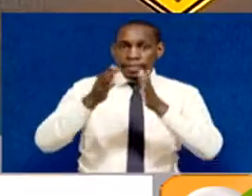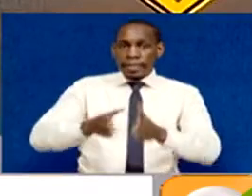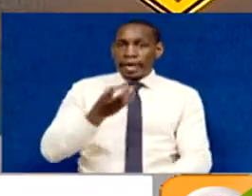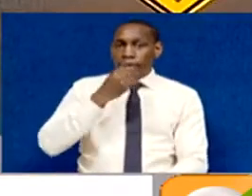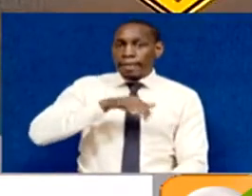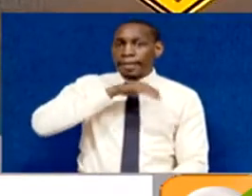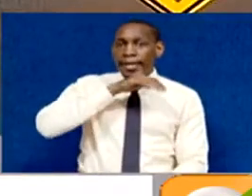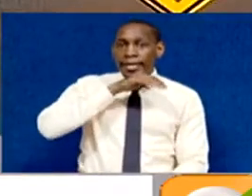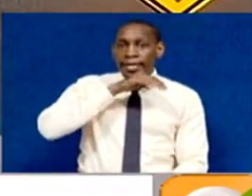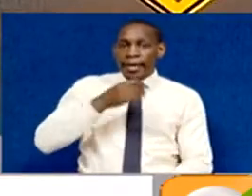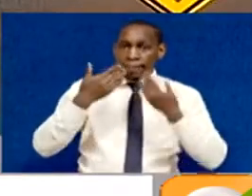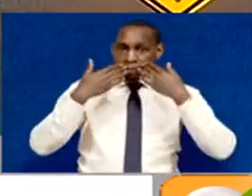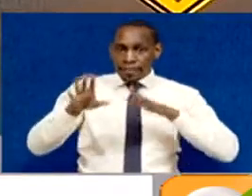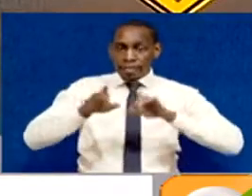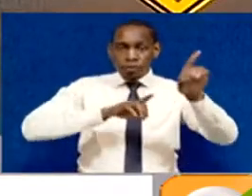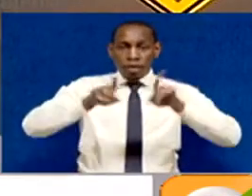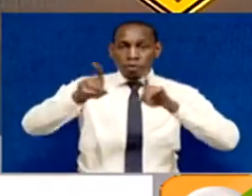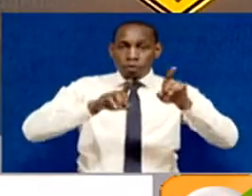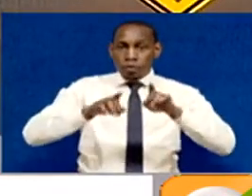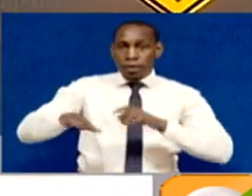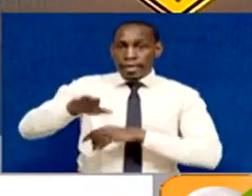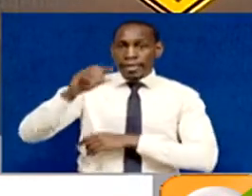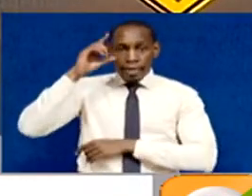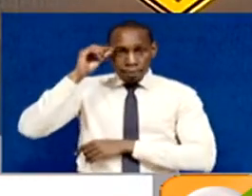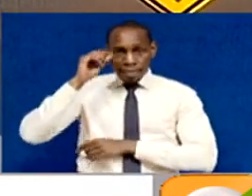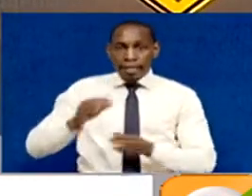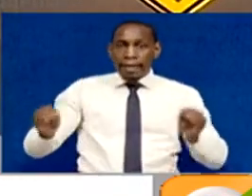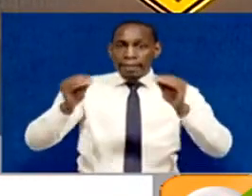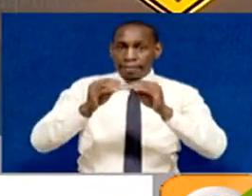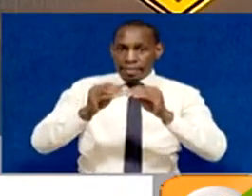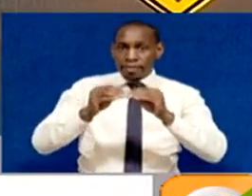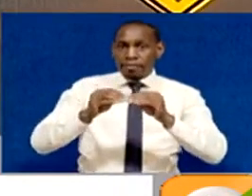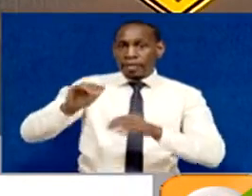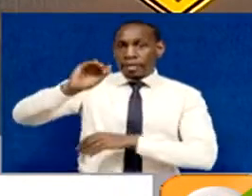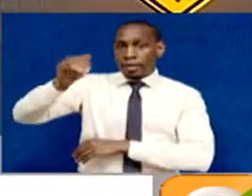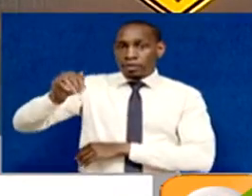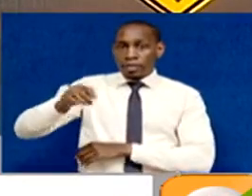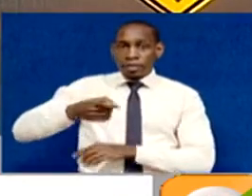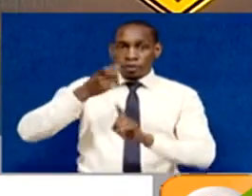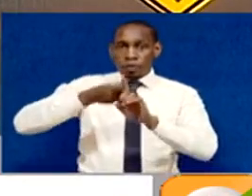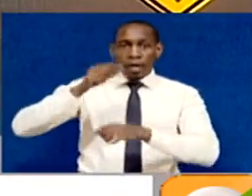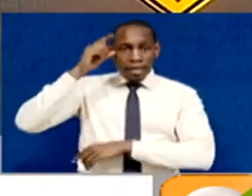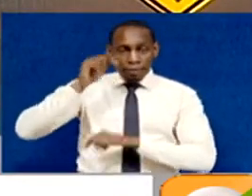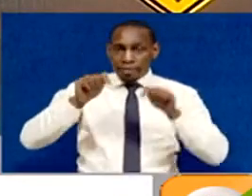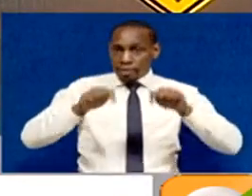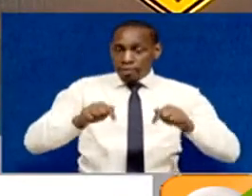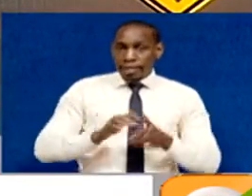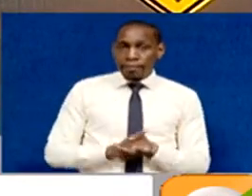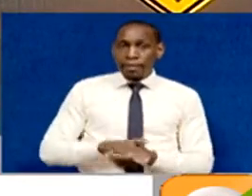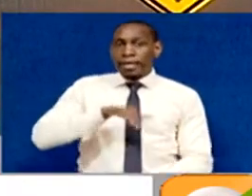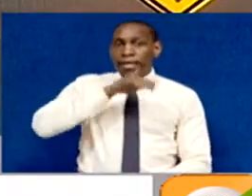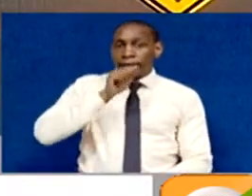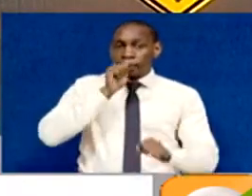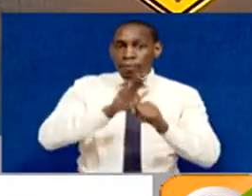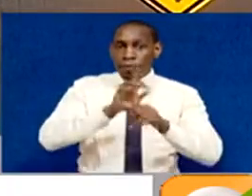Kinara wa ODM Raila Odinga amekamilisha ziara yake ya eneo la Pwani kwa kufanya mikutano kwenye kaunti za Kwale na Mombasa hii leo.